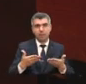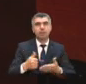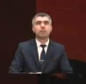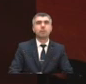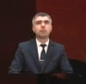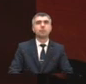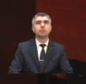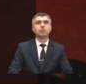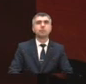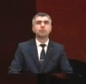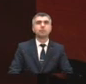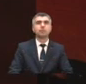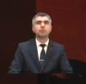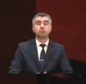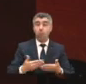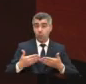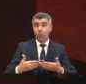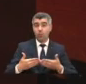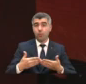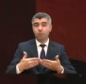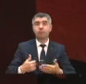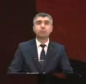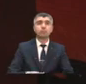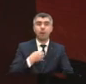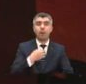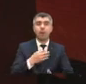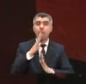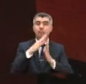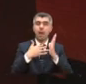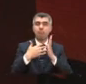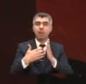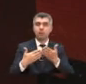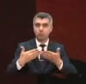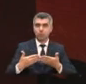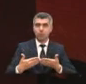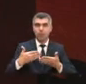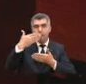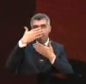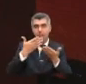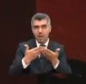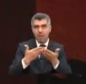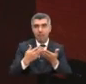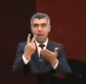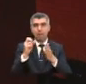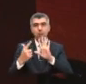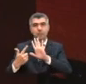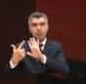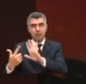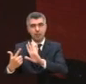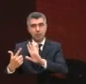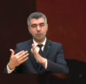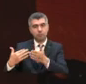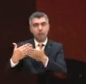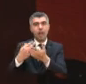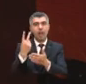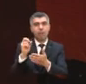المجال الحضري. بالنسبه اليوم على كل حال عندنا المخطط الوطني للتشغيل 2017-2021 والذي